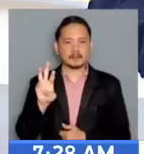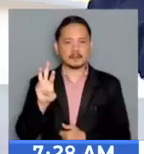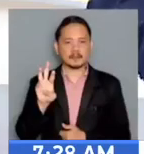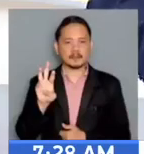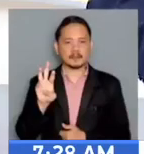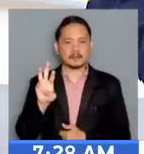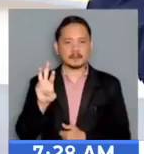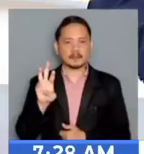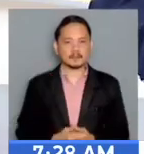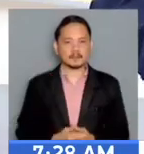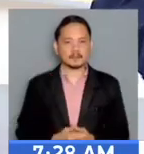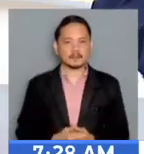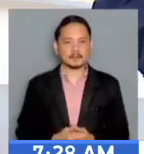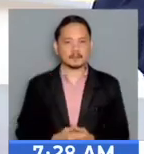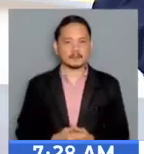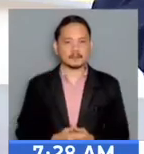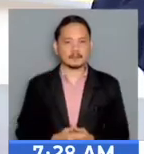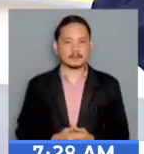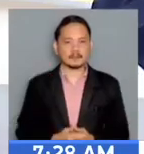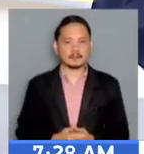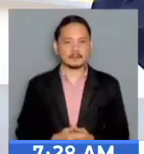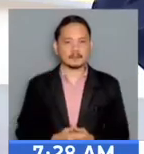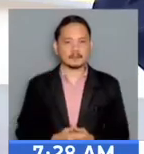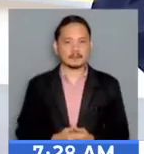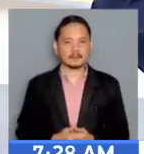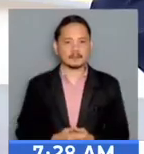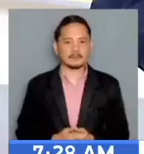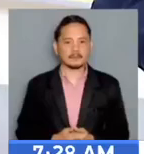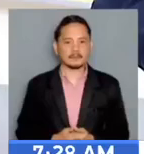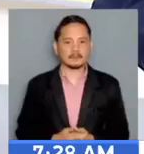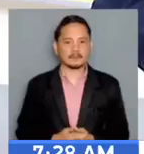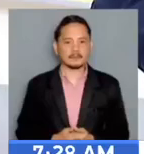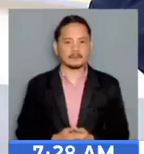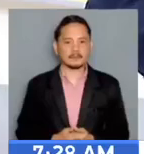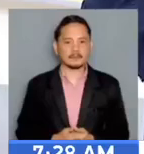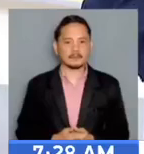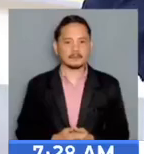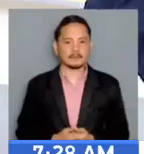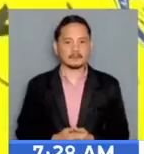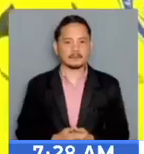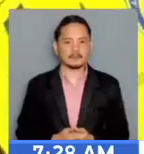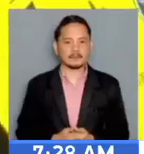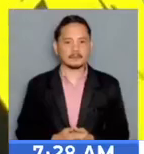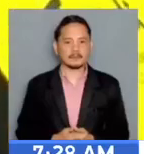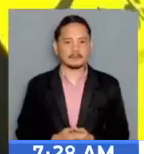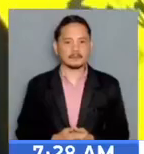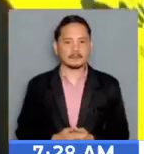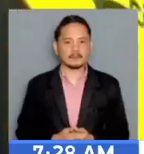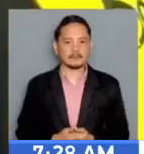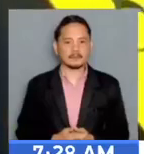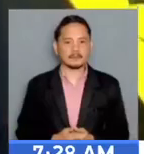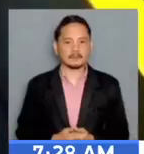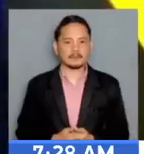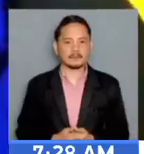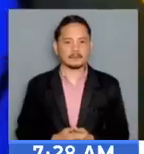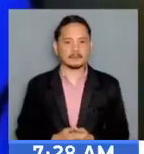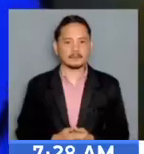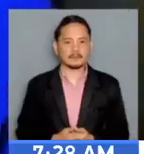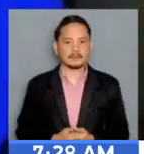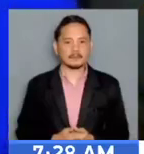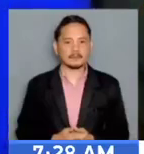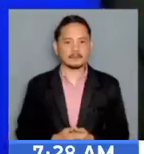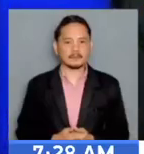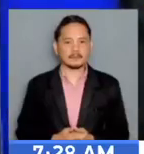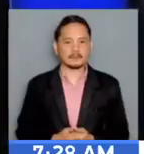Inilabas na ng Forbes ang world's 10 highest paid athletes ng 2023. At nangunguna rin ang professional football player na